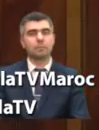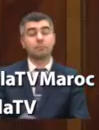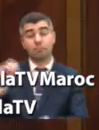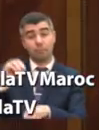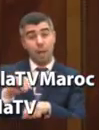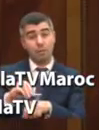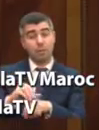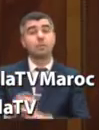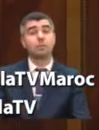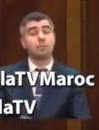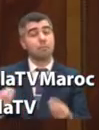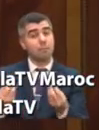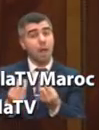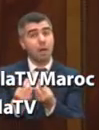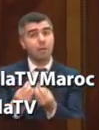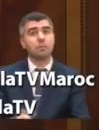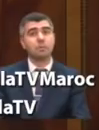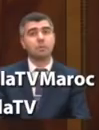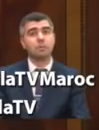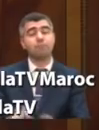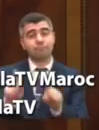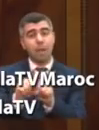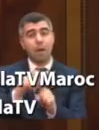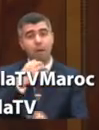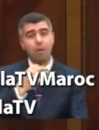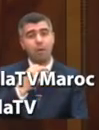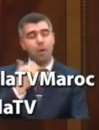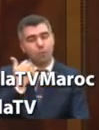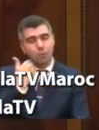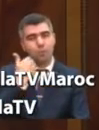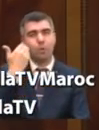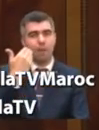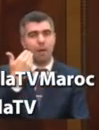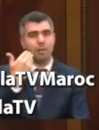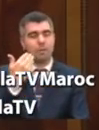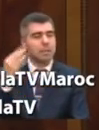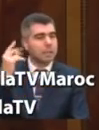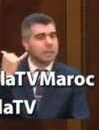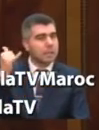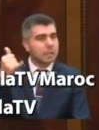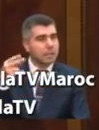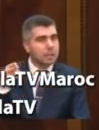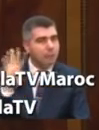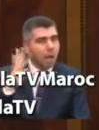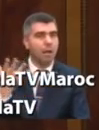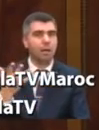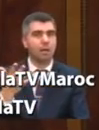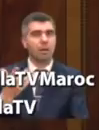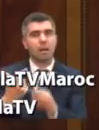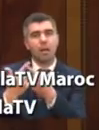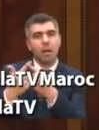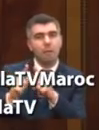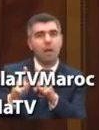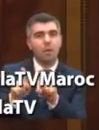بالمقابل، فإنه لمن العار أن نسمع الحديث عن صفقة القرن